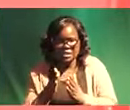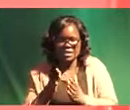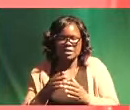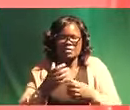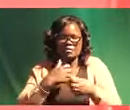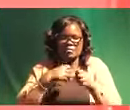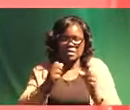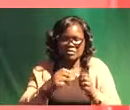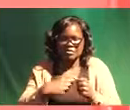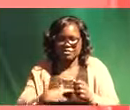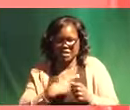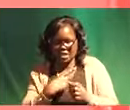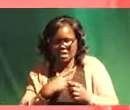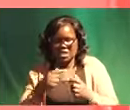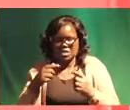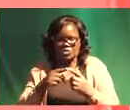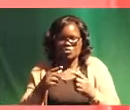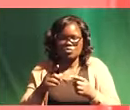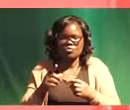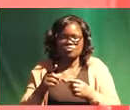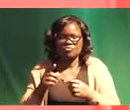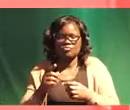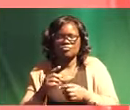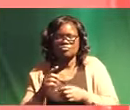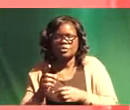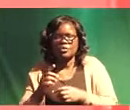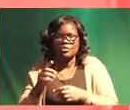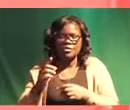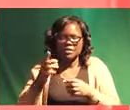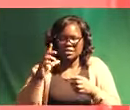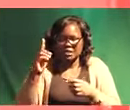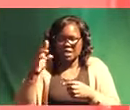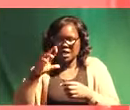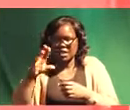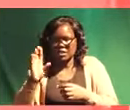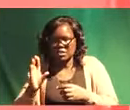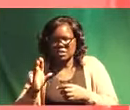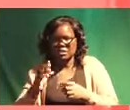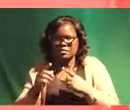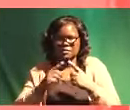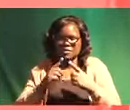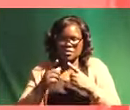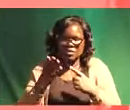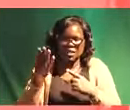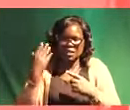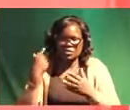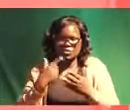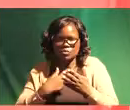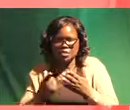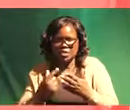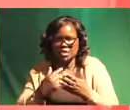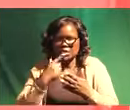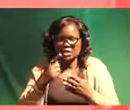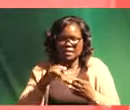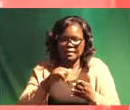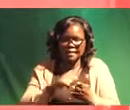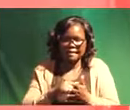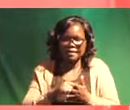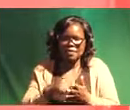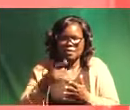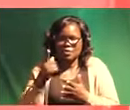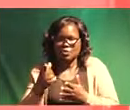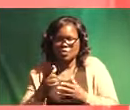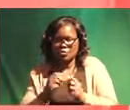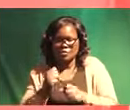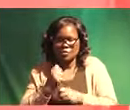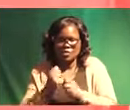rais nimetembea kwa barozi wa DRC. Na tumeongea wiki jana na akasema wewe